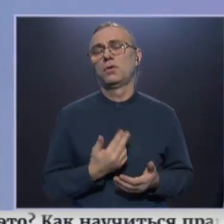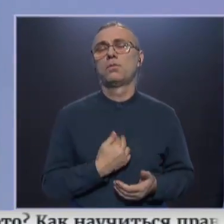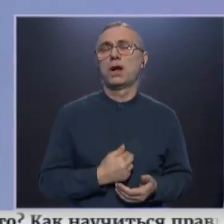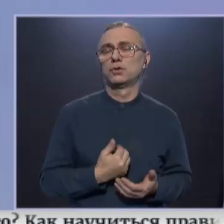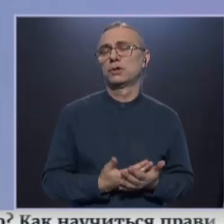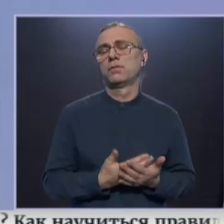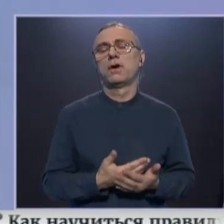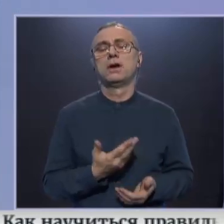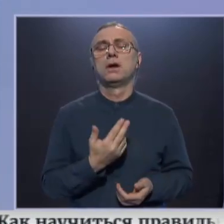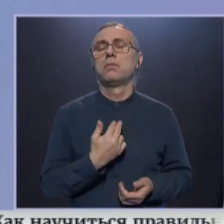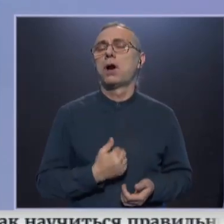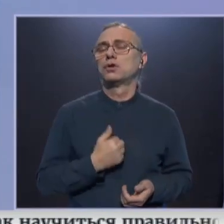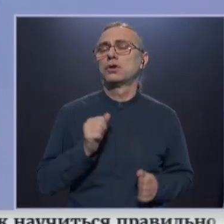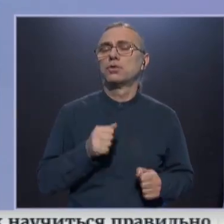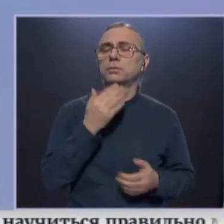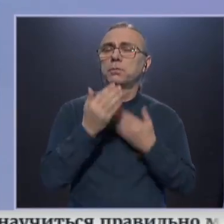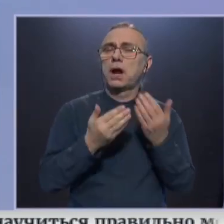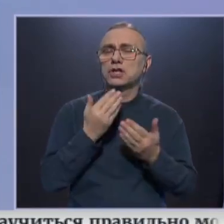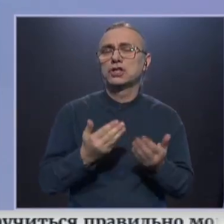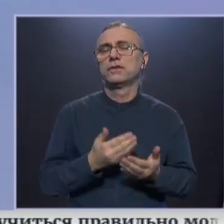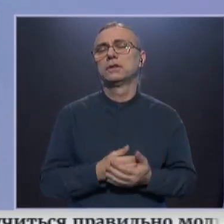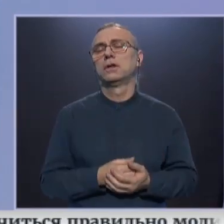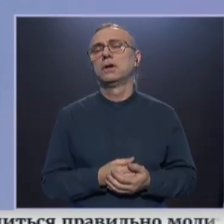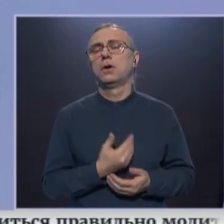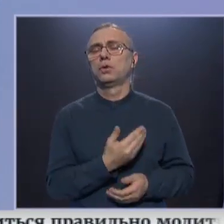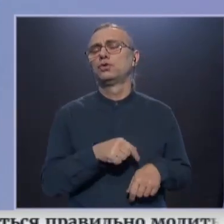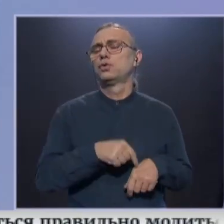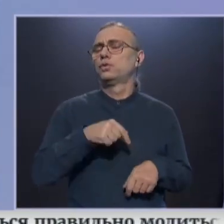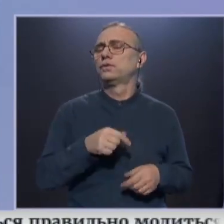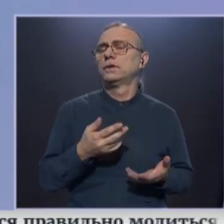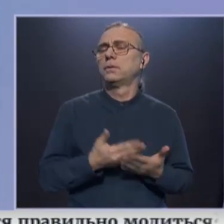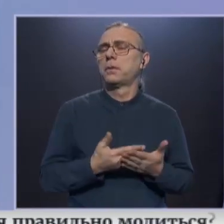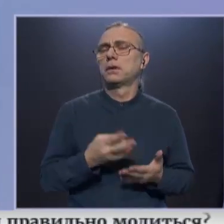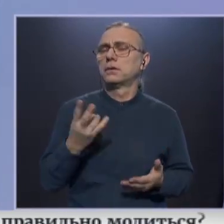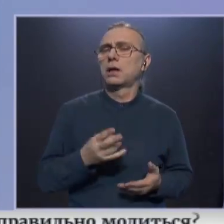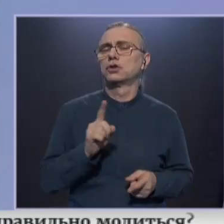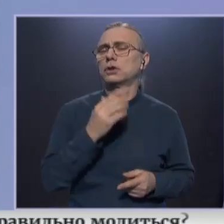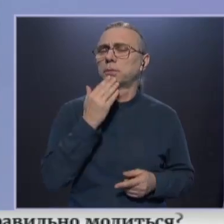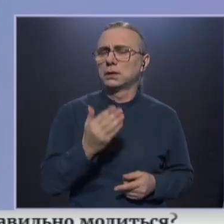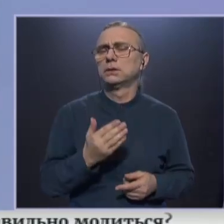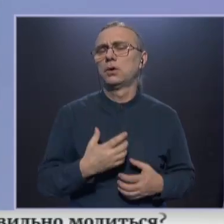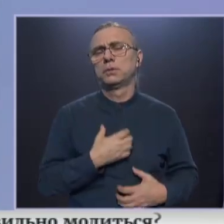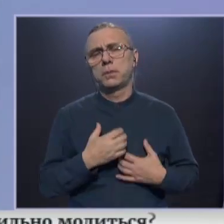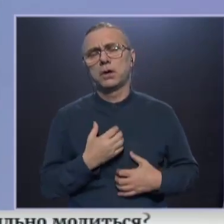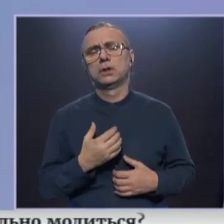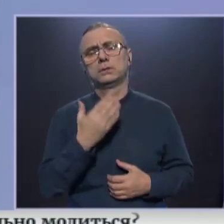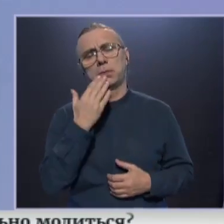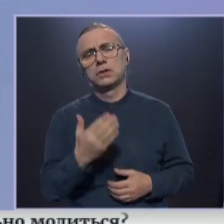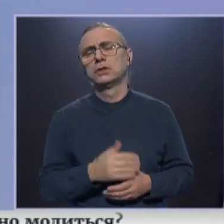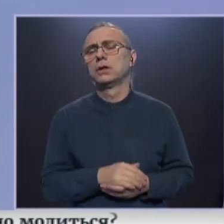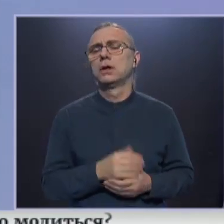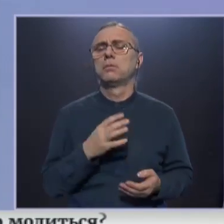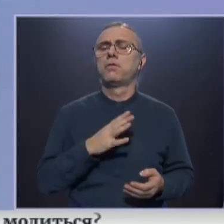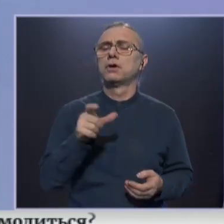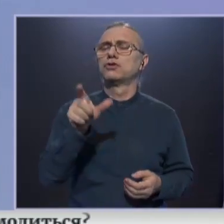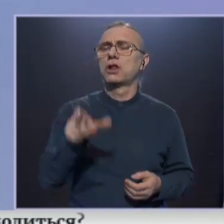который спрашивает, может, он не очень даже знает, что говорит, но вот как-то он чувствует, что надо что-то спросить. И он, правда, беспокоится. Может, человек кается, но не молится. А